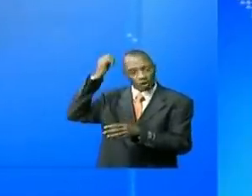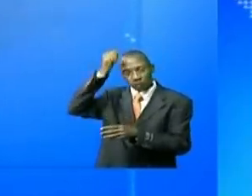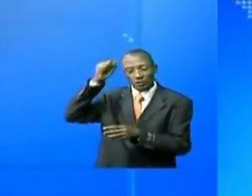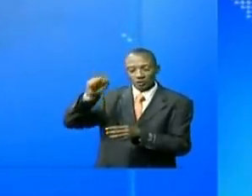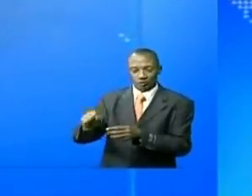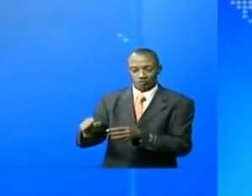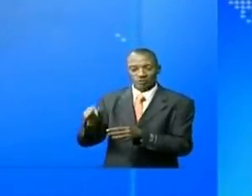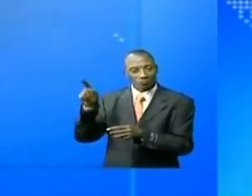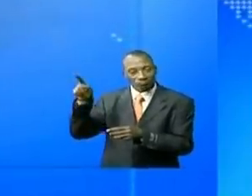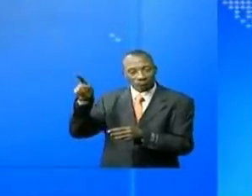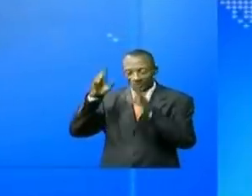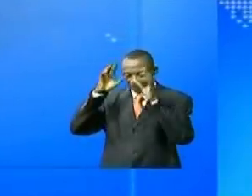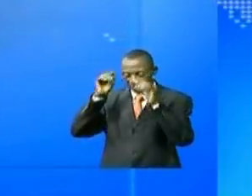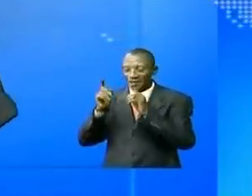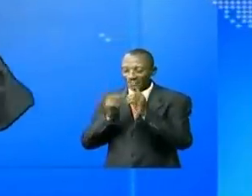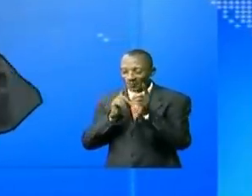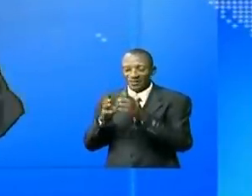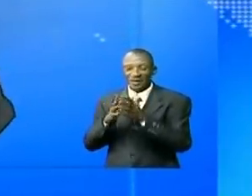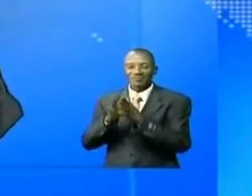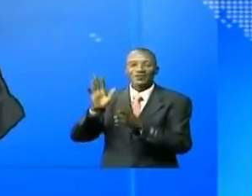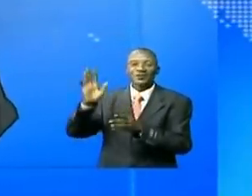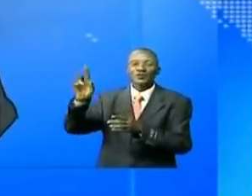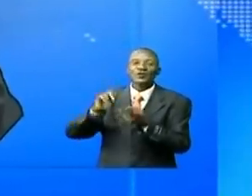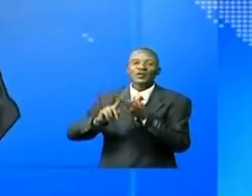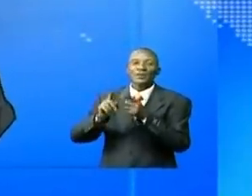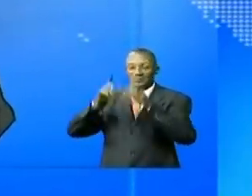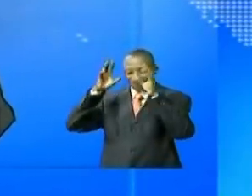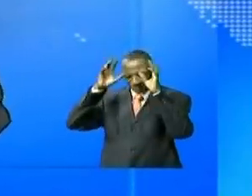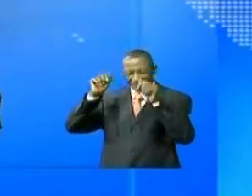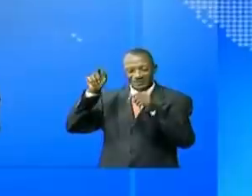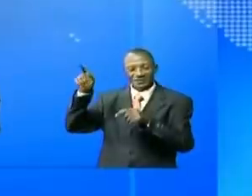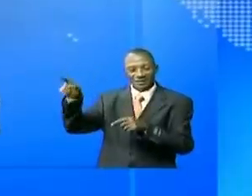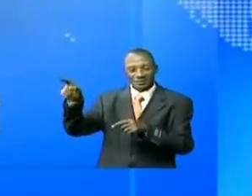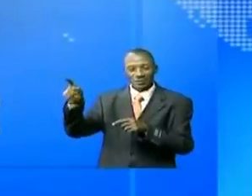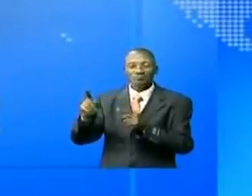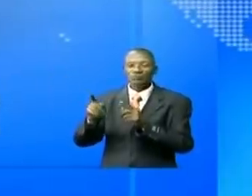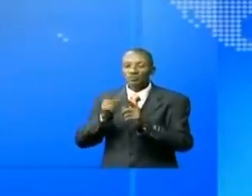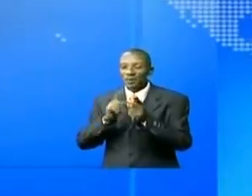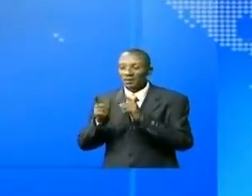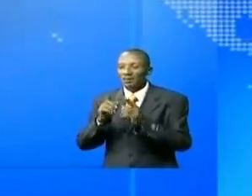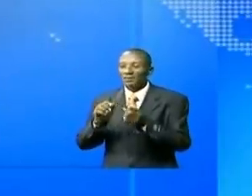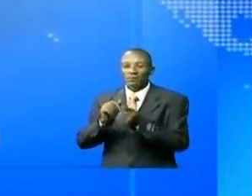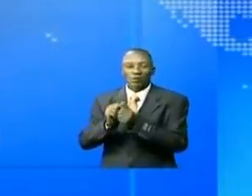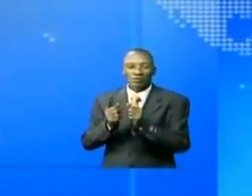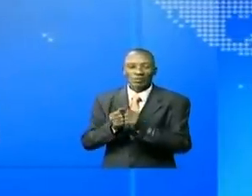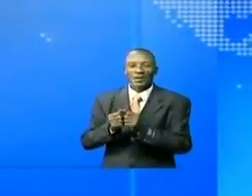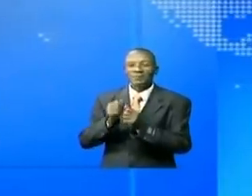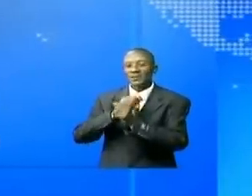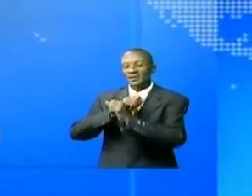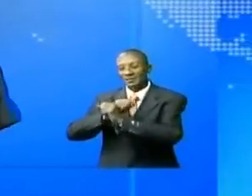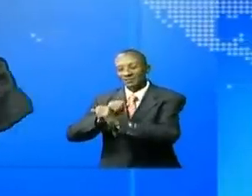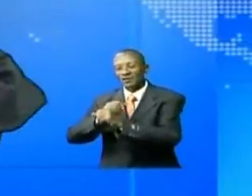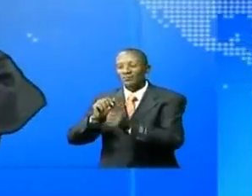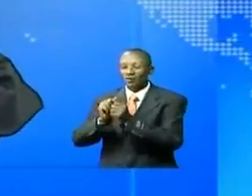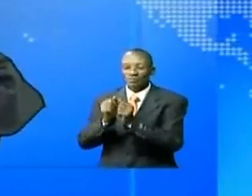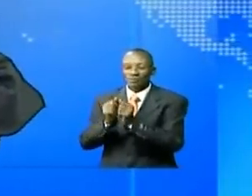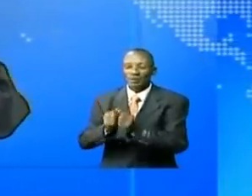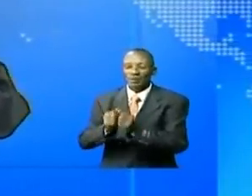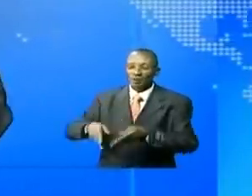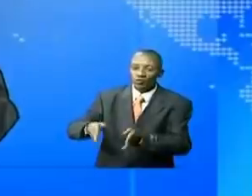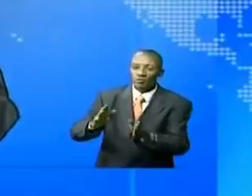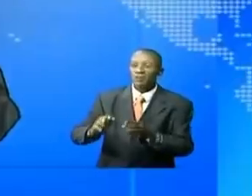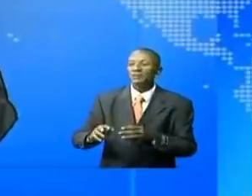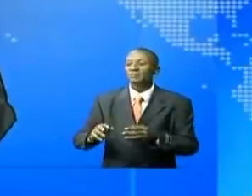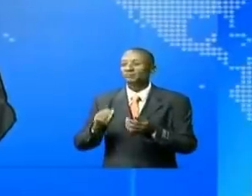près d'une heure. Plusieurs points ont été abordés, entre autres les échanges commerciaux, les infrastructures routières, ainsi que la sécurité